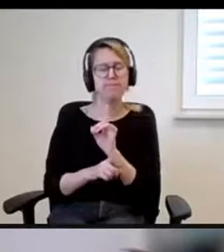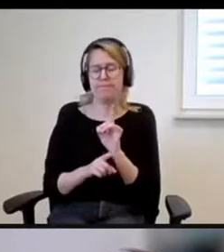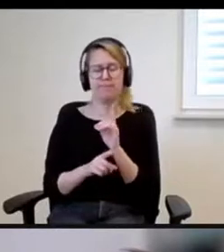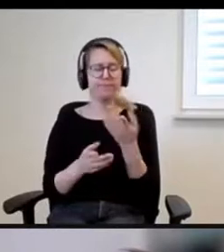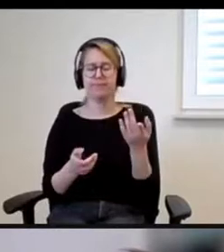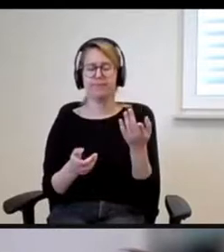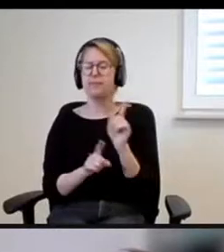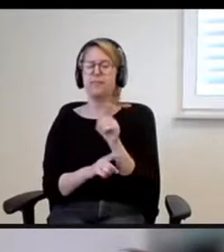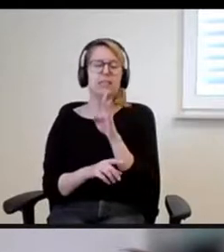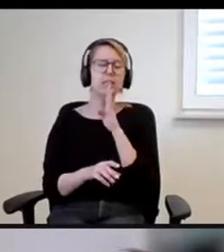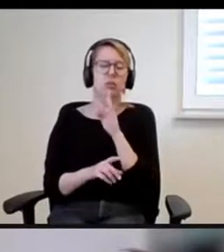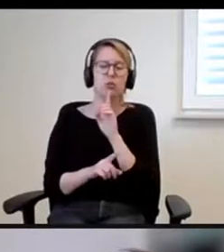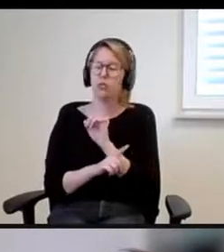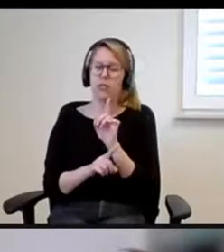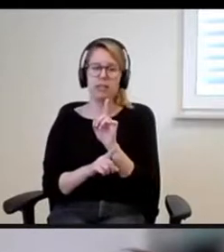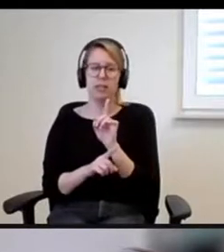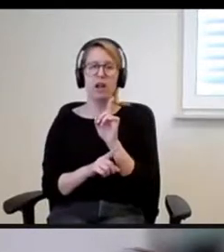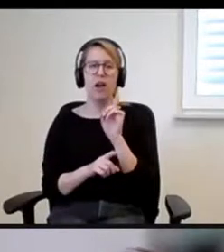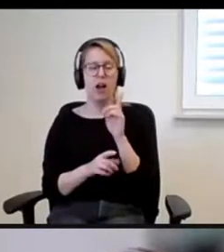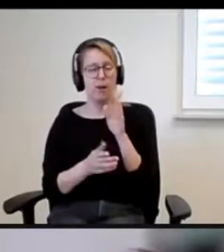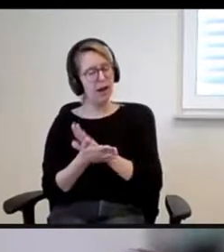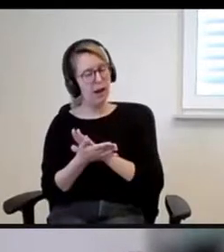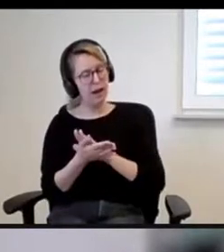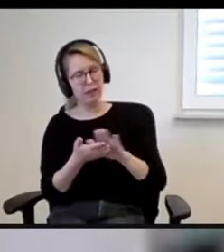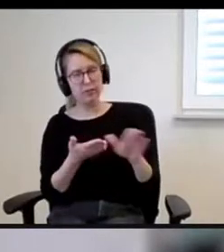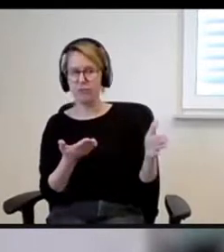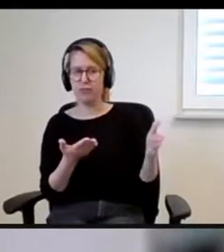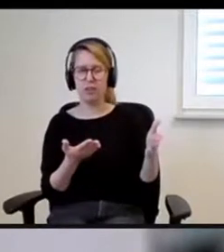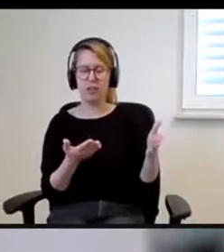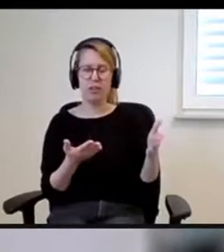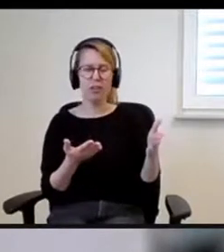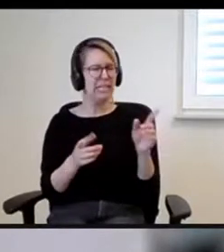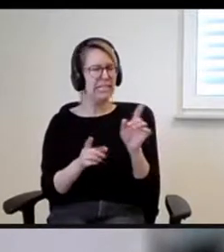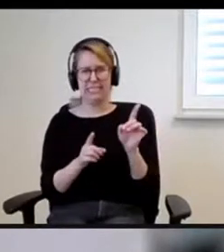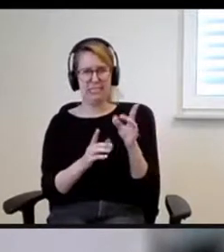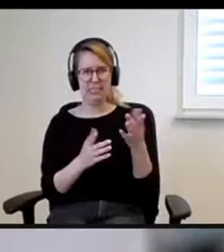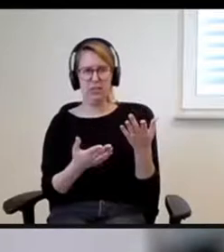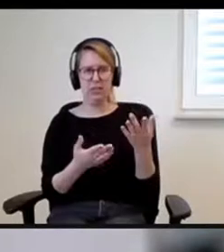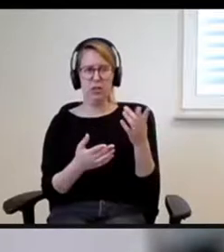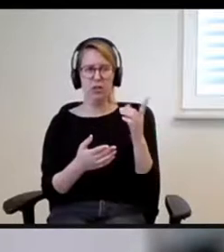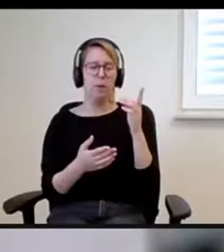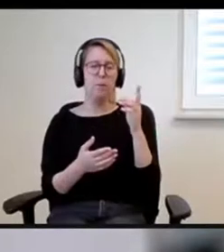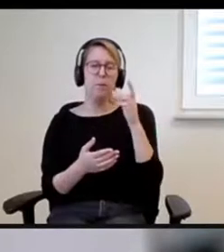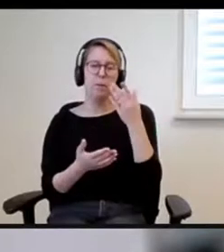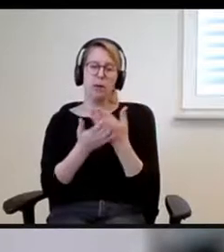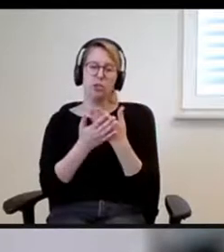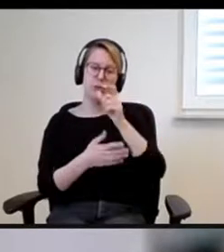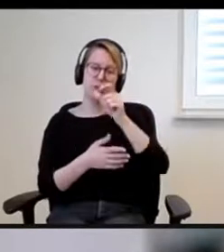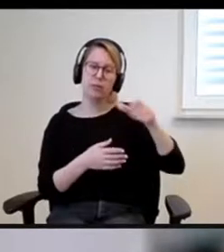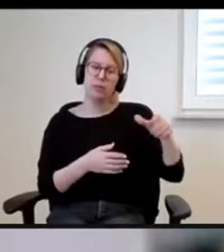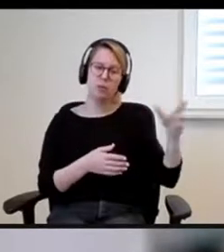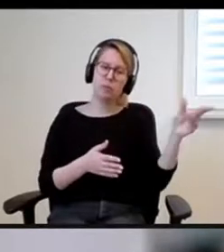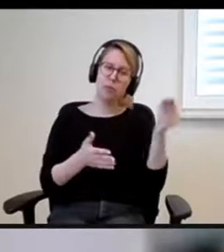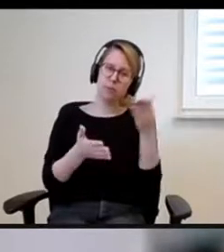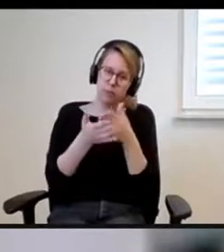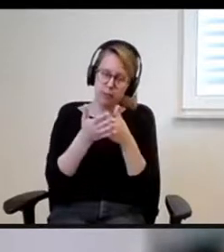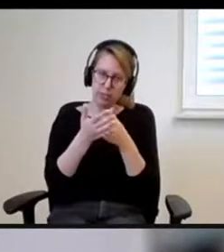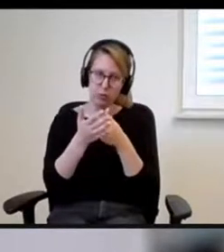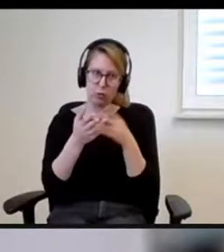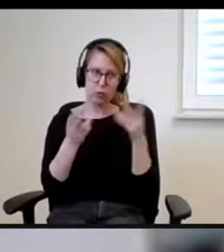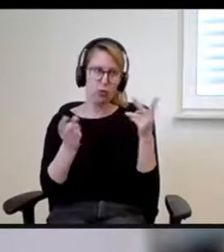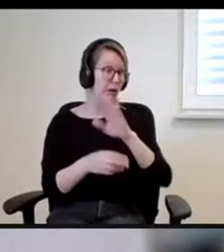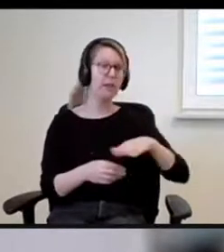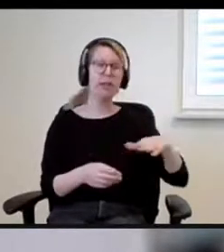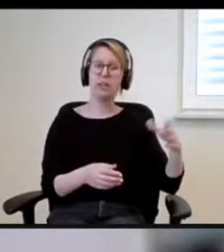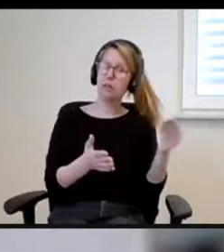pour ceux qui possèdent des enfants handicapés et les handicapés eux-mêmes. C'est très, très, très compliqué. Les